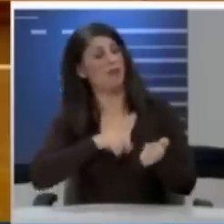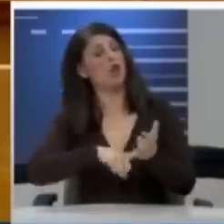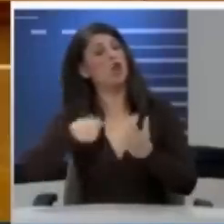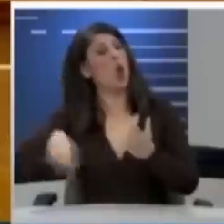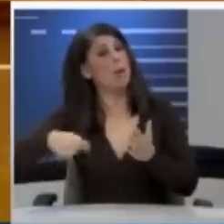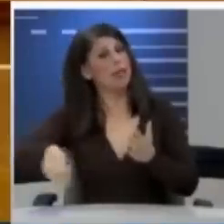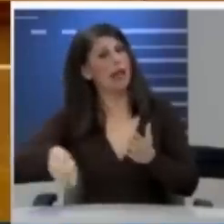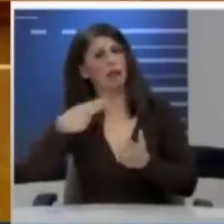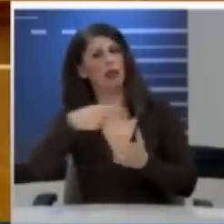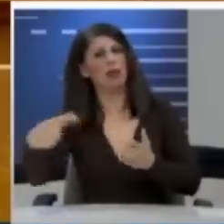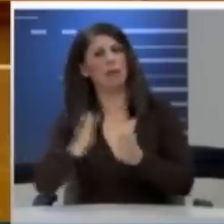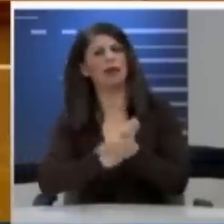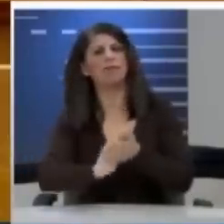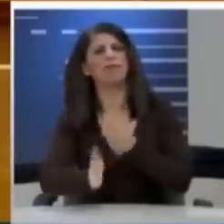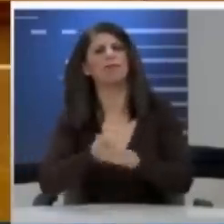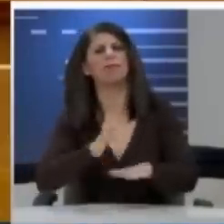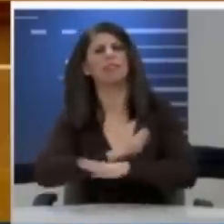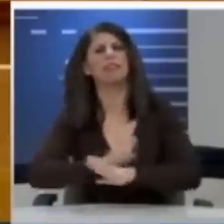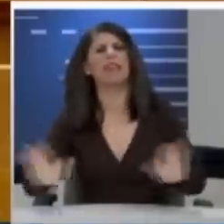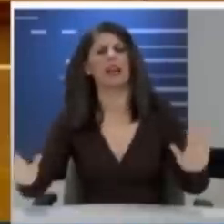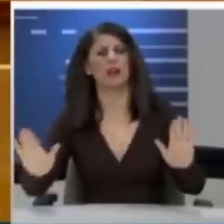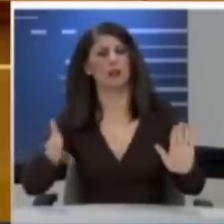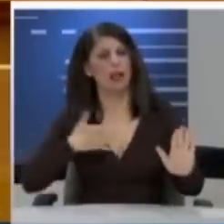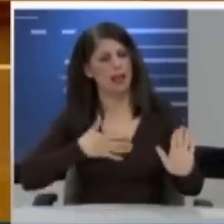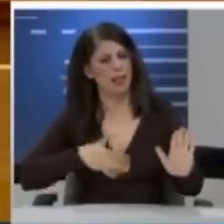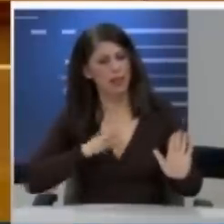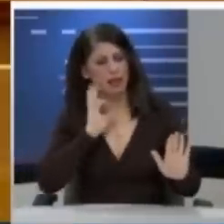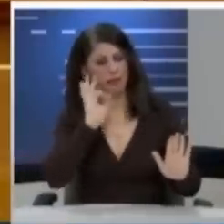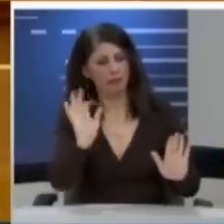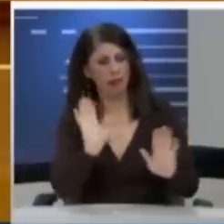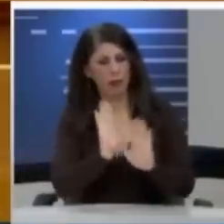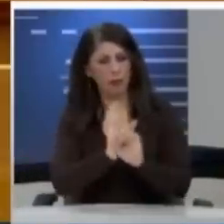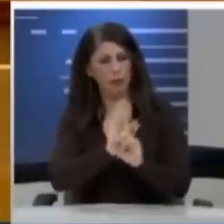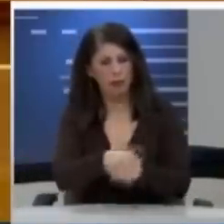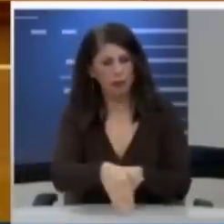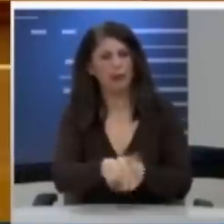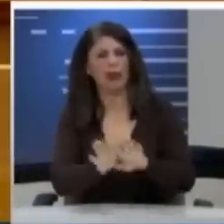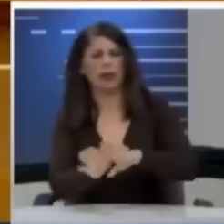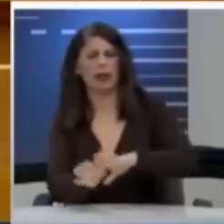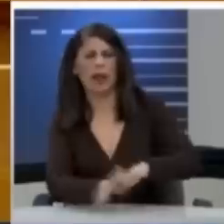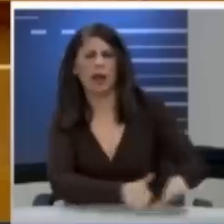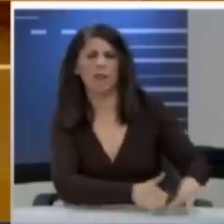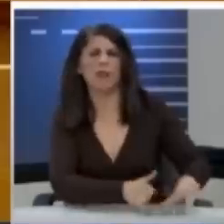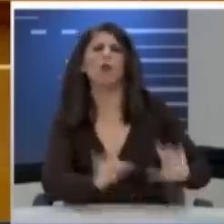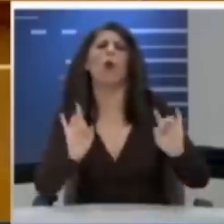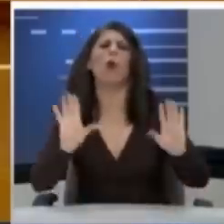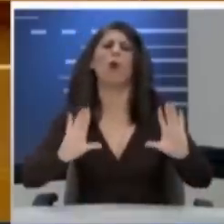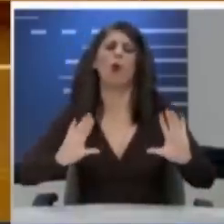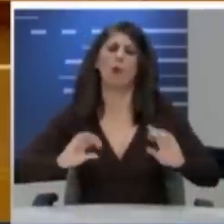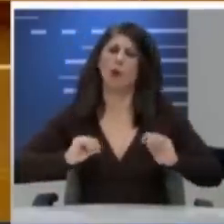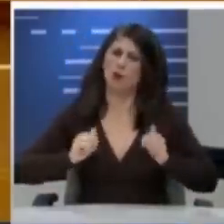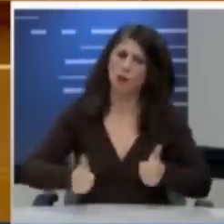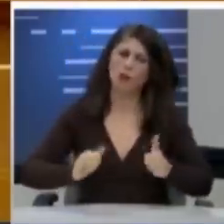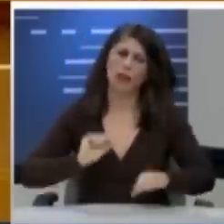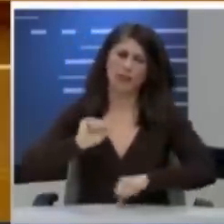λήξει και επιδιώκει να αμβλύνει έως και να καταστήσει ανενεργή κάθε πρωτοβουλία